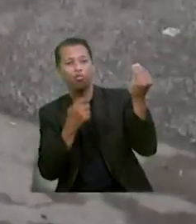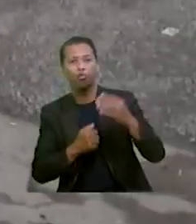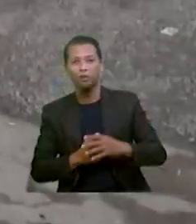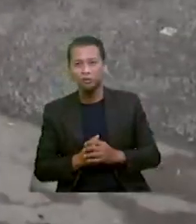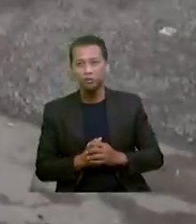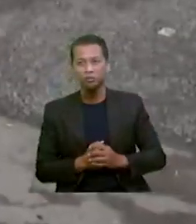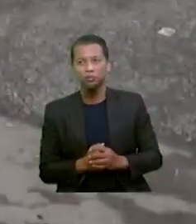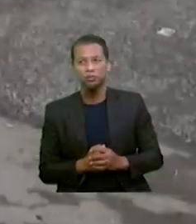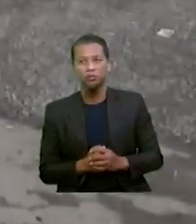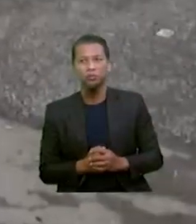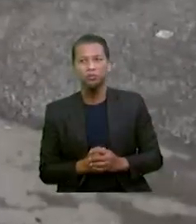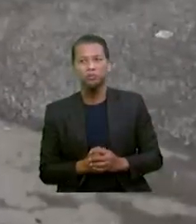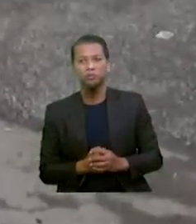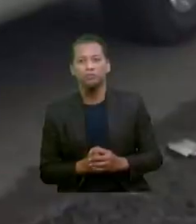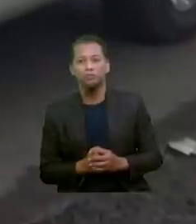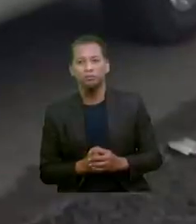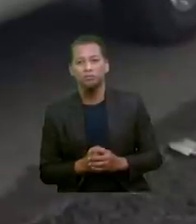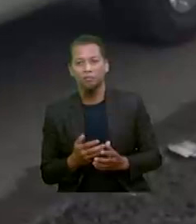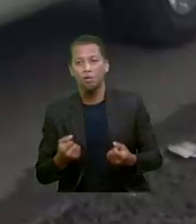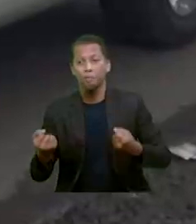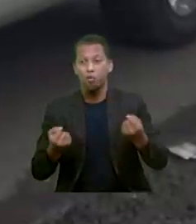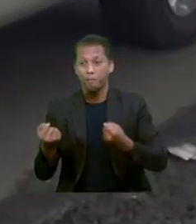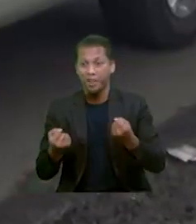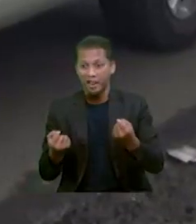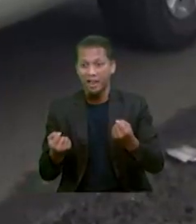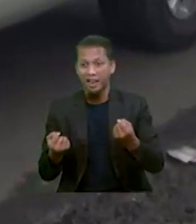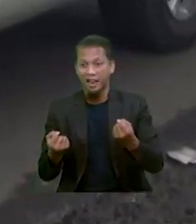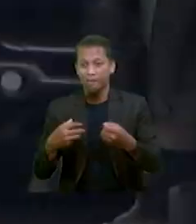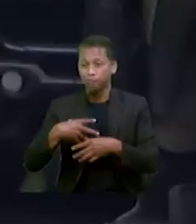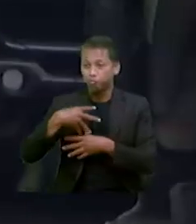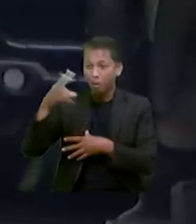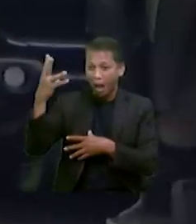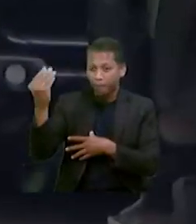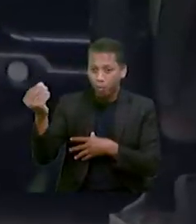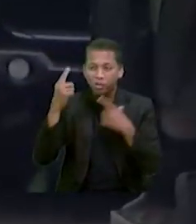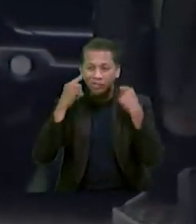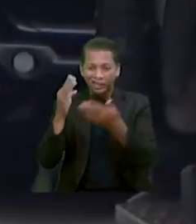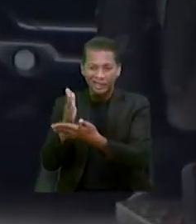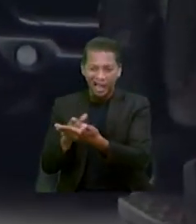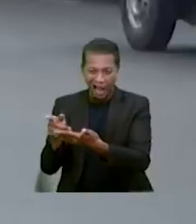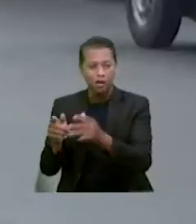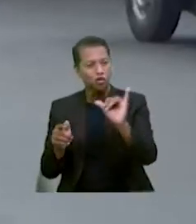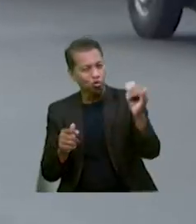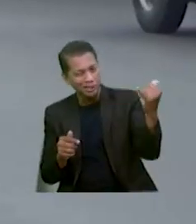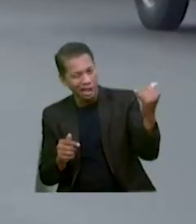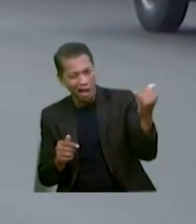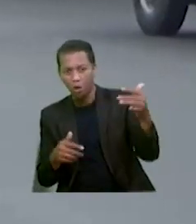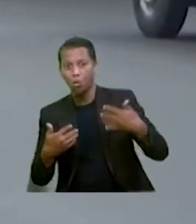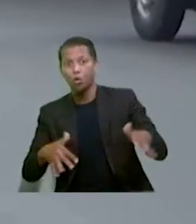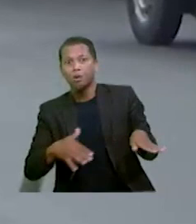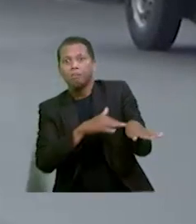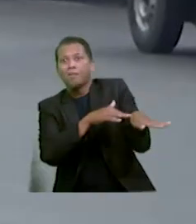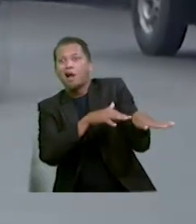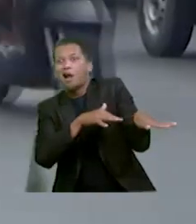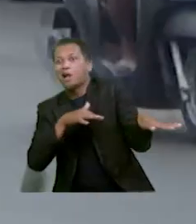Ribuan kendaraan pemudik yang mengarah ke sejumlah daerah di Jawa Tengah dan Yogyakarta terjebak kemacetan panjang di Jalan Raya Kabupaten Jombang, Jawa Timur,